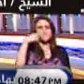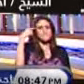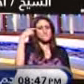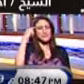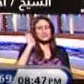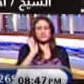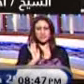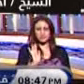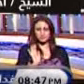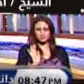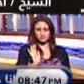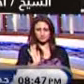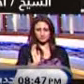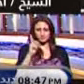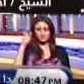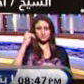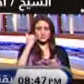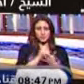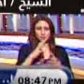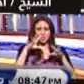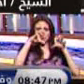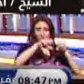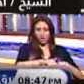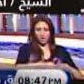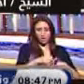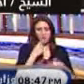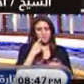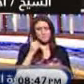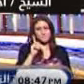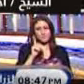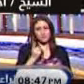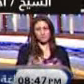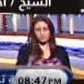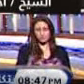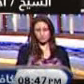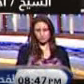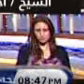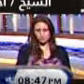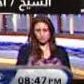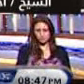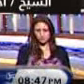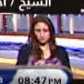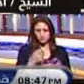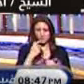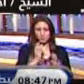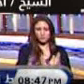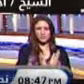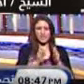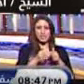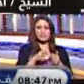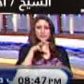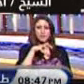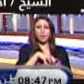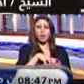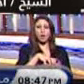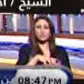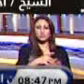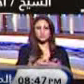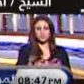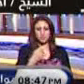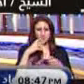السلطة عندما تهيمن كيفا وليس كما. يعني هم الحزب الوطني كان في مصر يعني، لكن